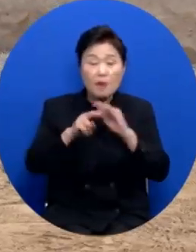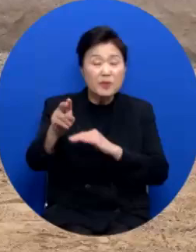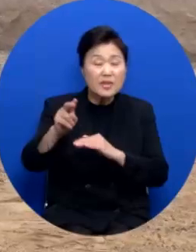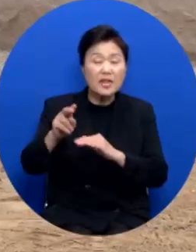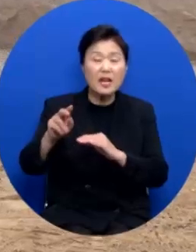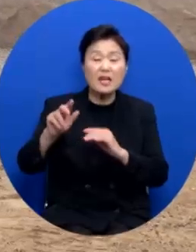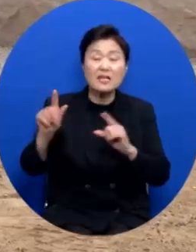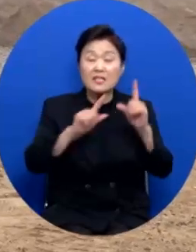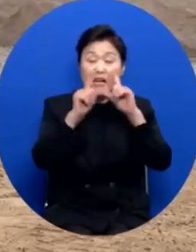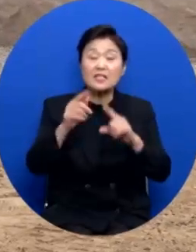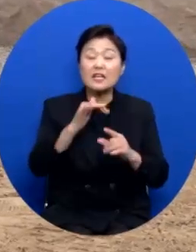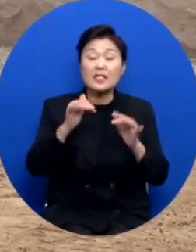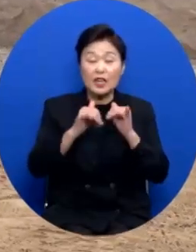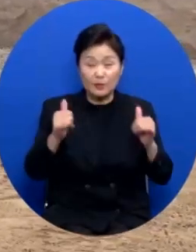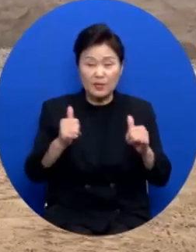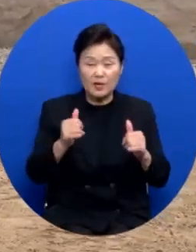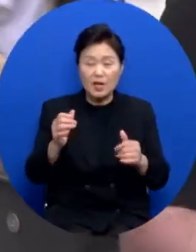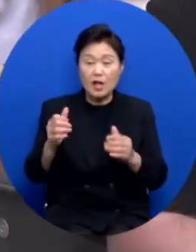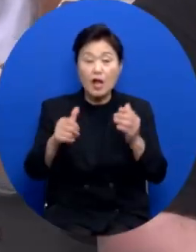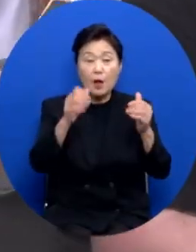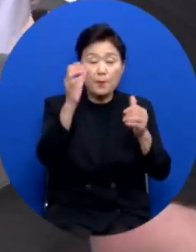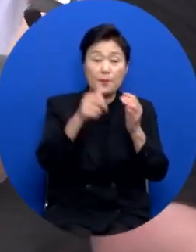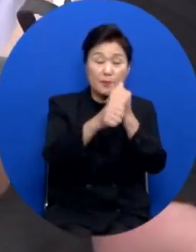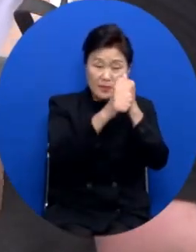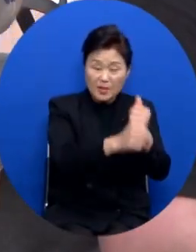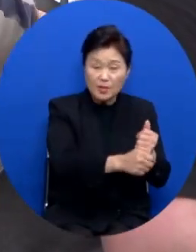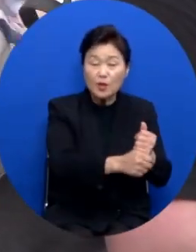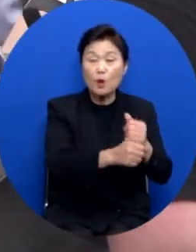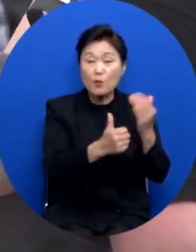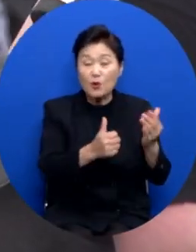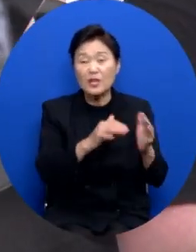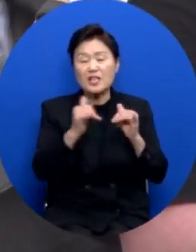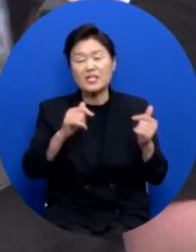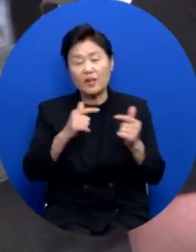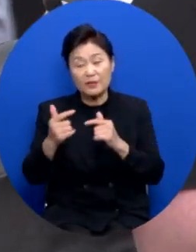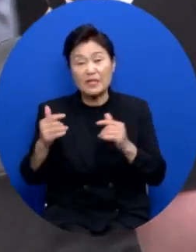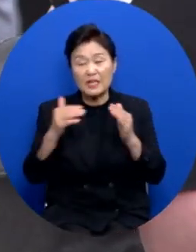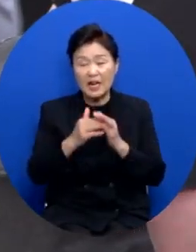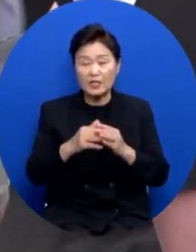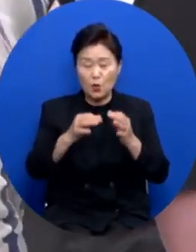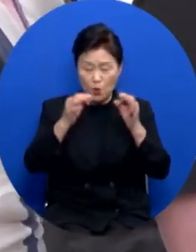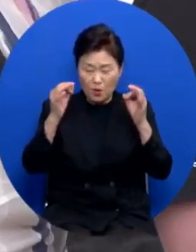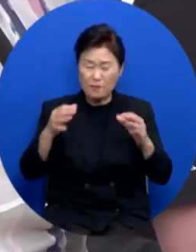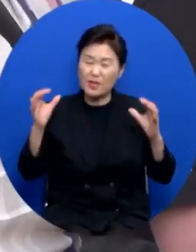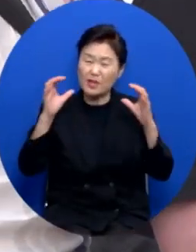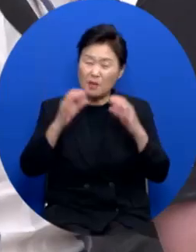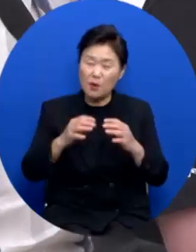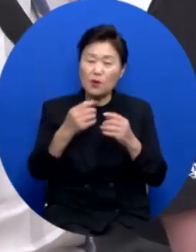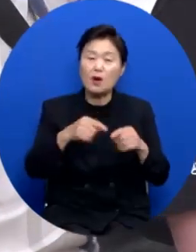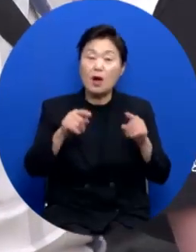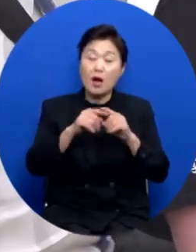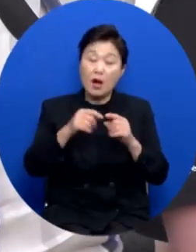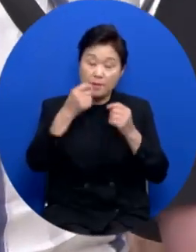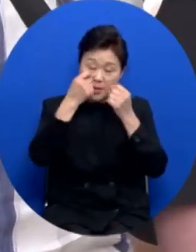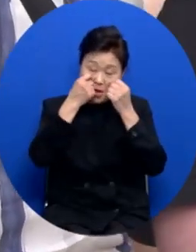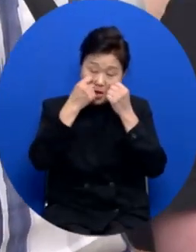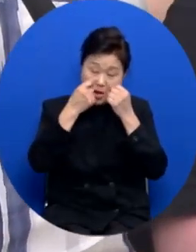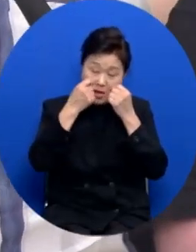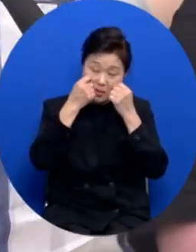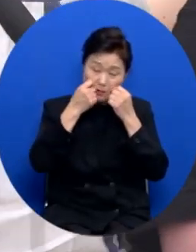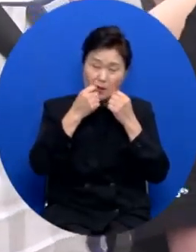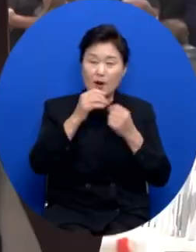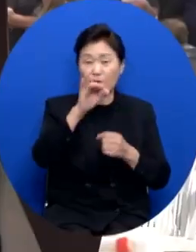중인 주민들, 납치됐다 풀려난 이들까지 오랜만에 모두 한자리에 모여 함께 슬픔을 나눴습니다.